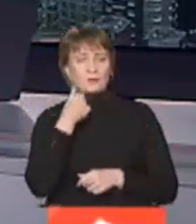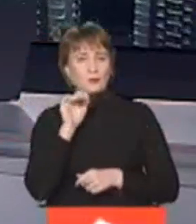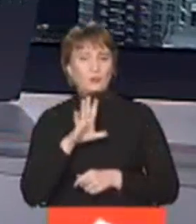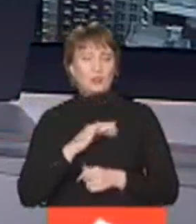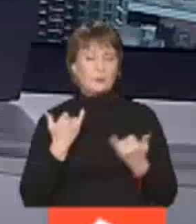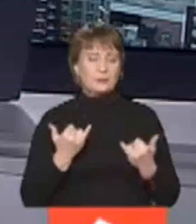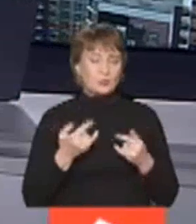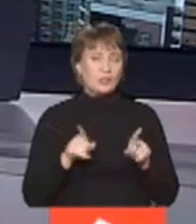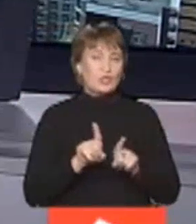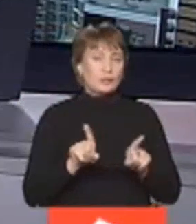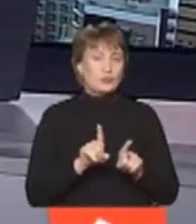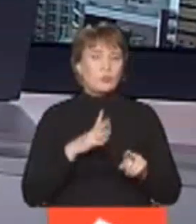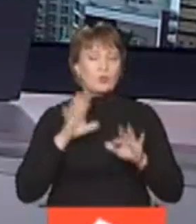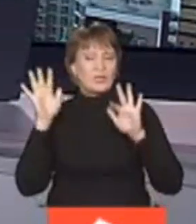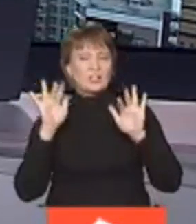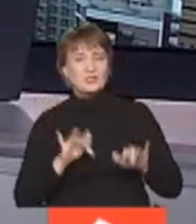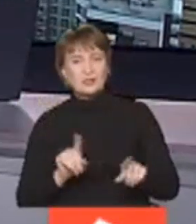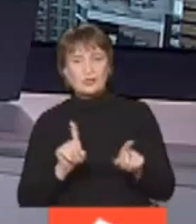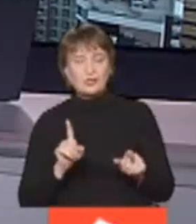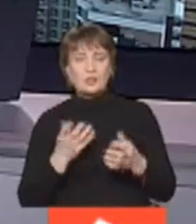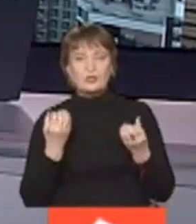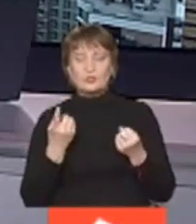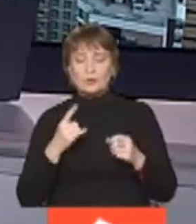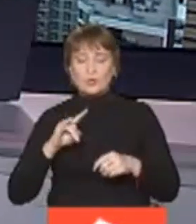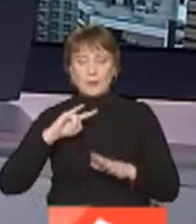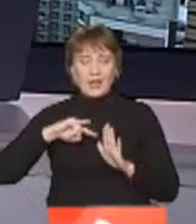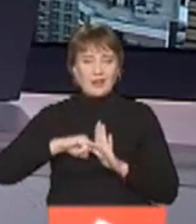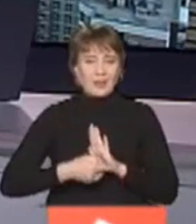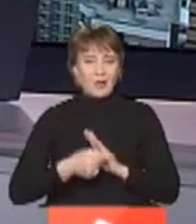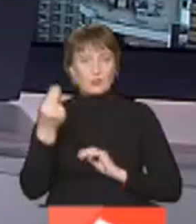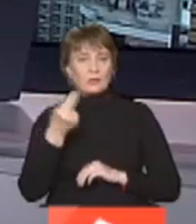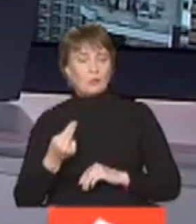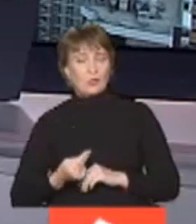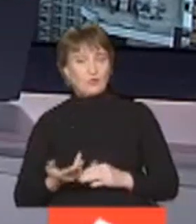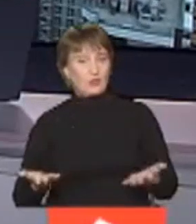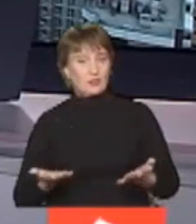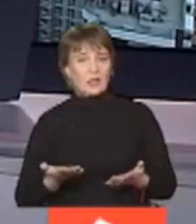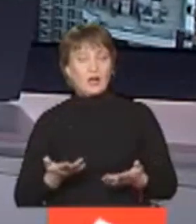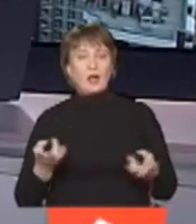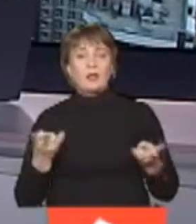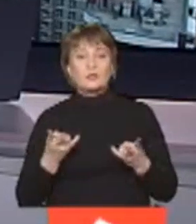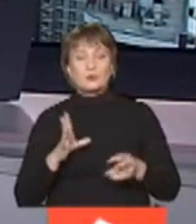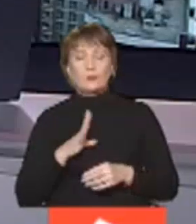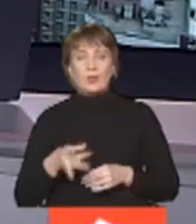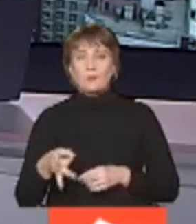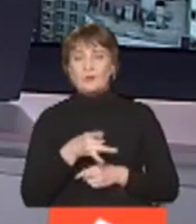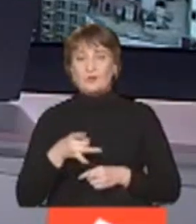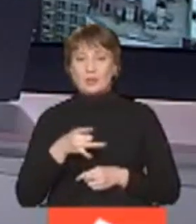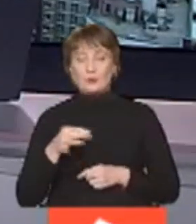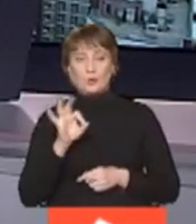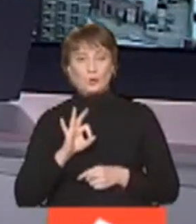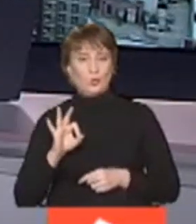сьогодні там ще щось було. Засніжене було, десь там Фудзіяму намалювали. А в нас, щоб було так, в районі нуля. От, і не